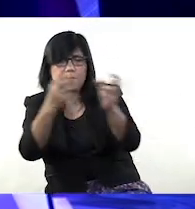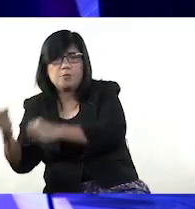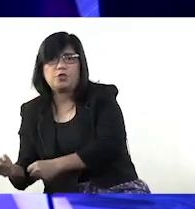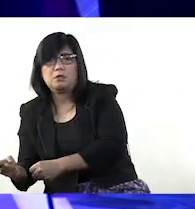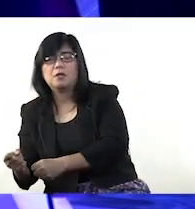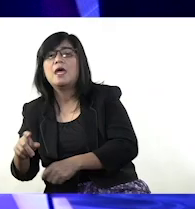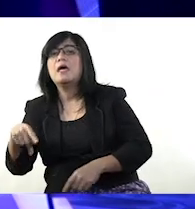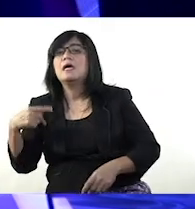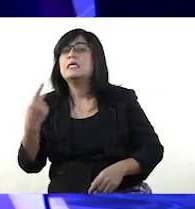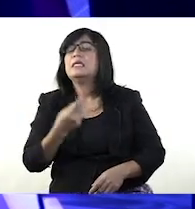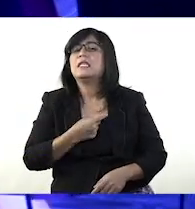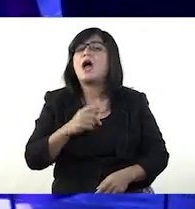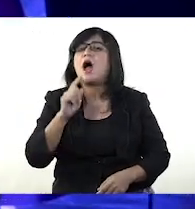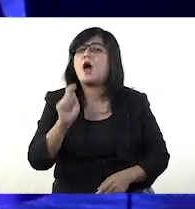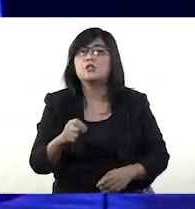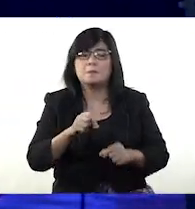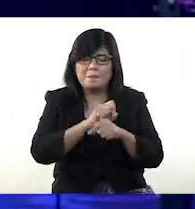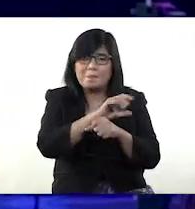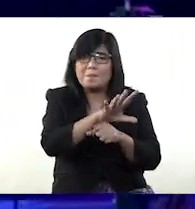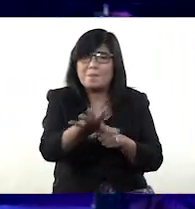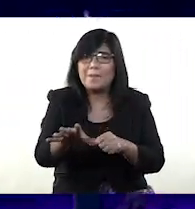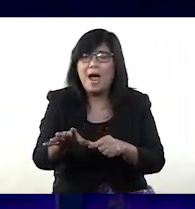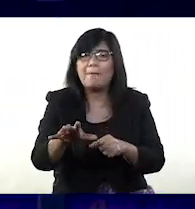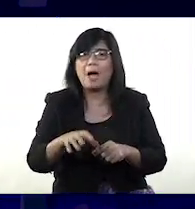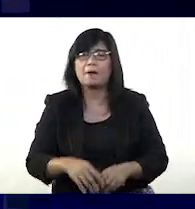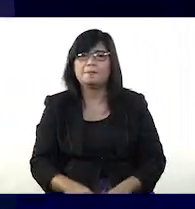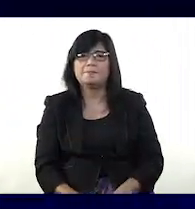berdampak untuk the fight